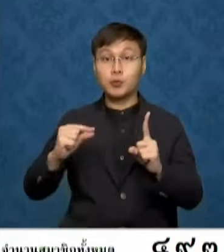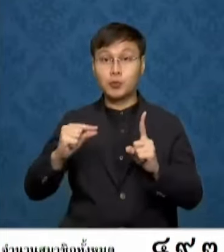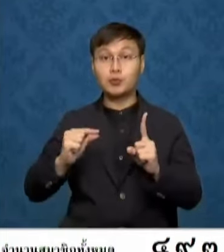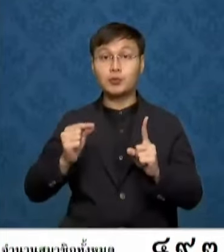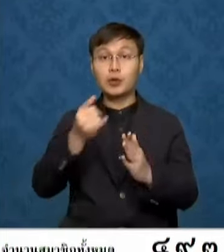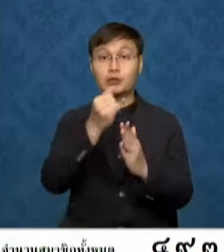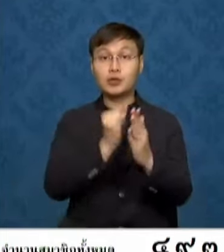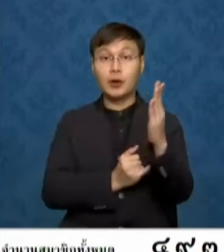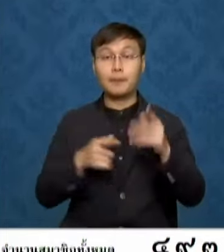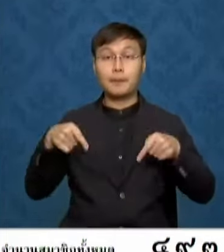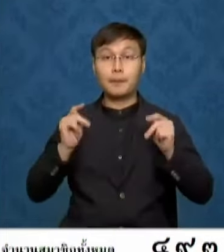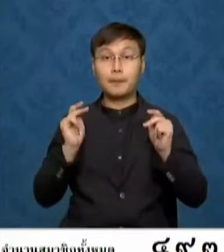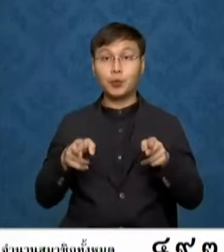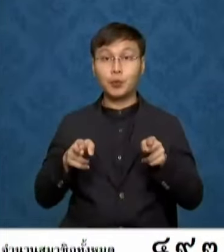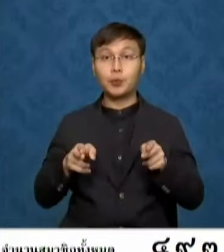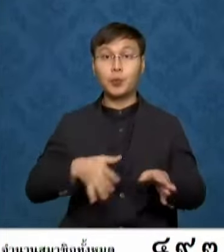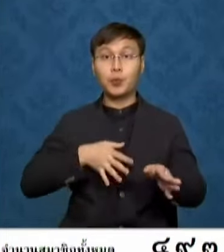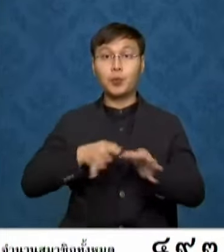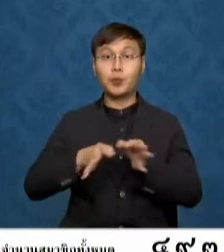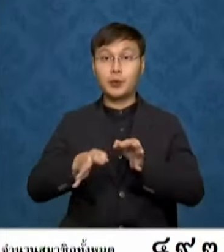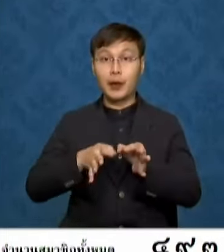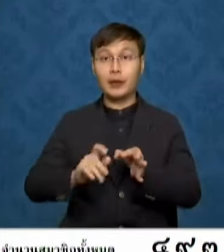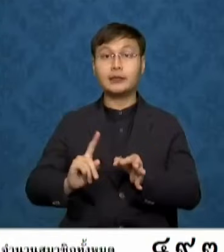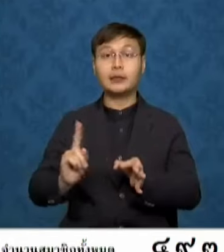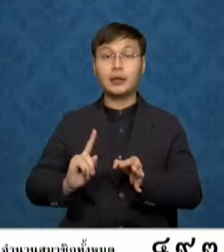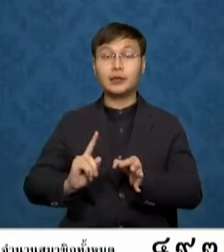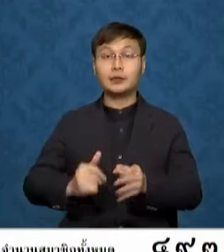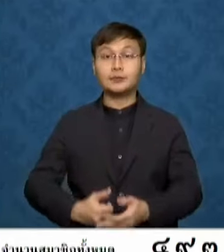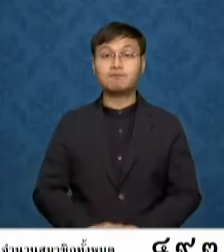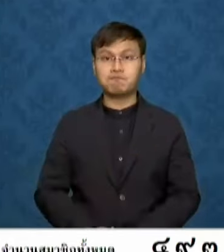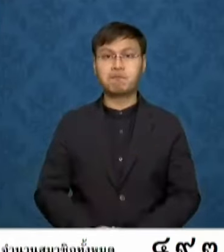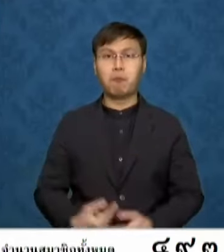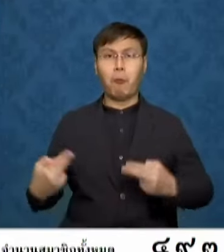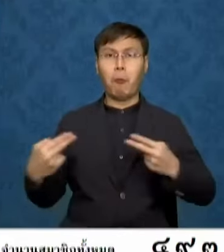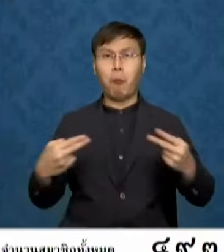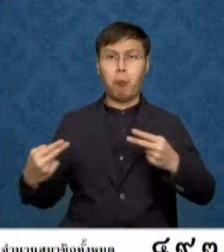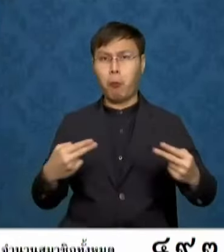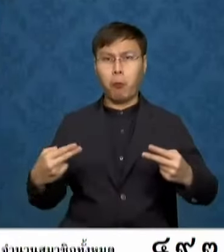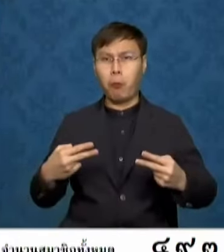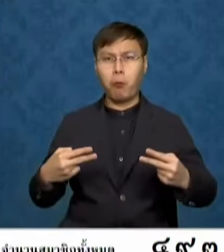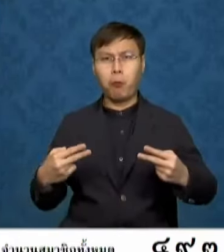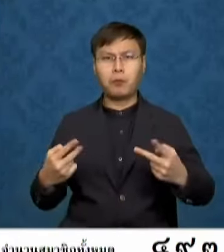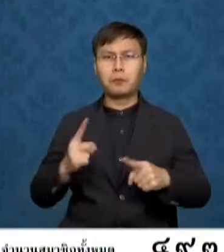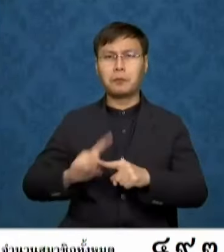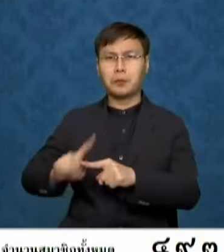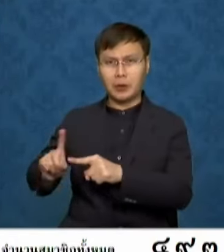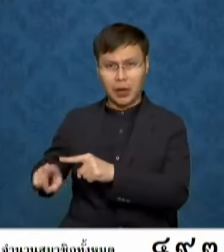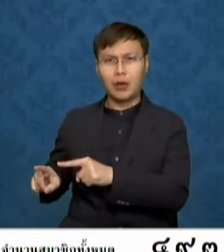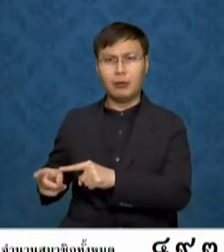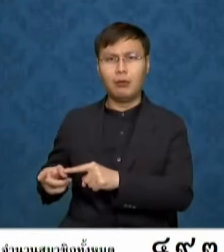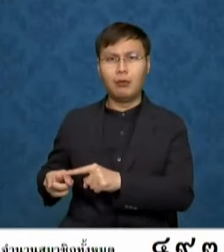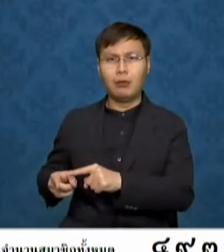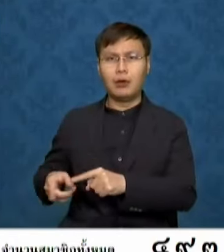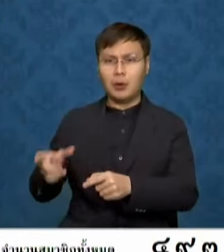ปทุมธานีครับผมขอร่วมอภิปรายเพื่อยืนยันว่าอาชญากรรมรัฐควรต้องมีกระบวนการค้นหาความ